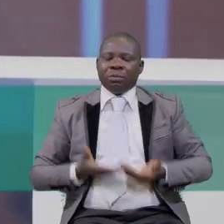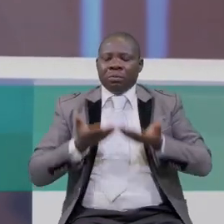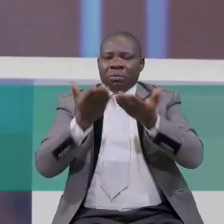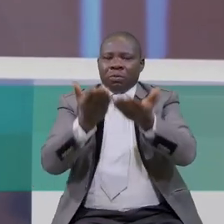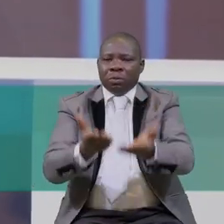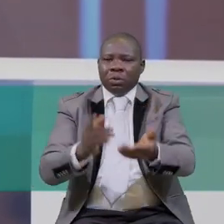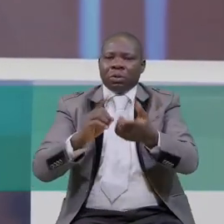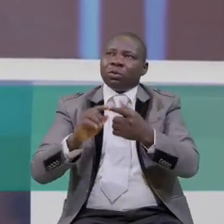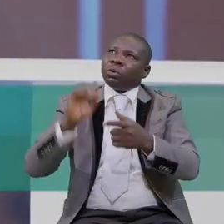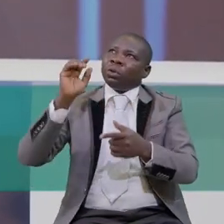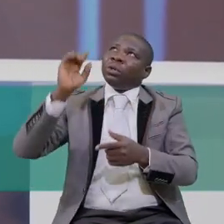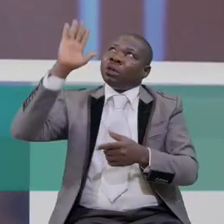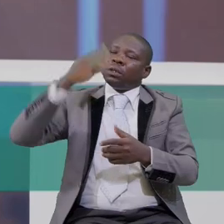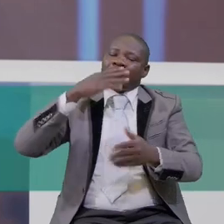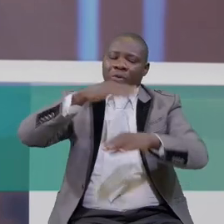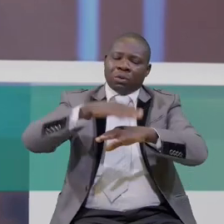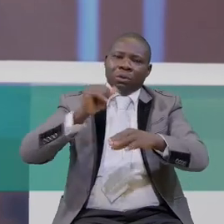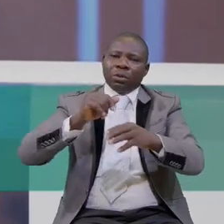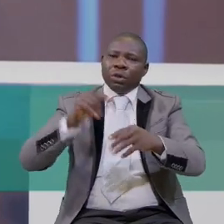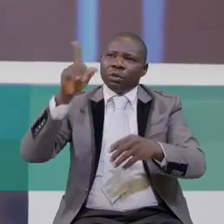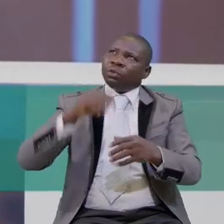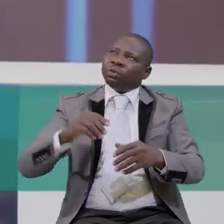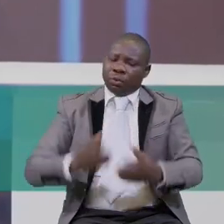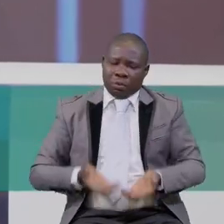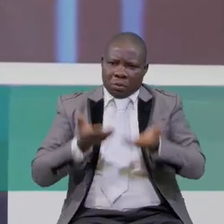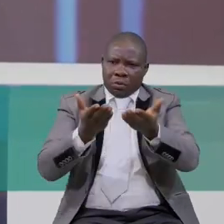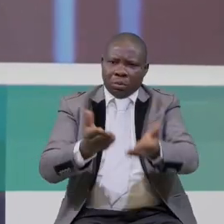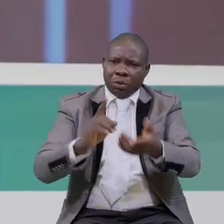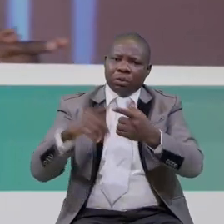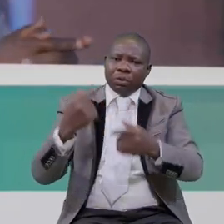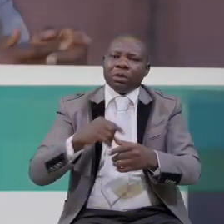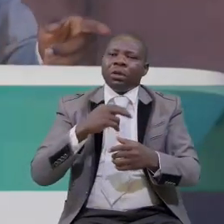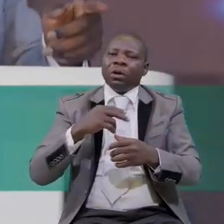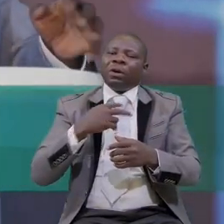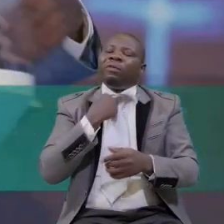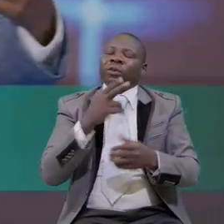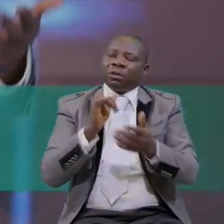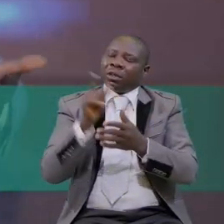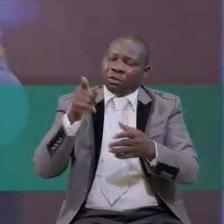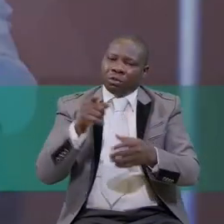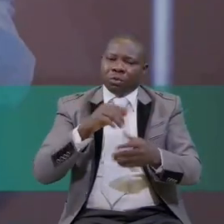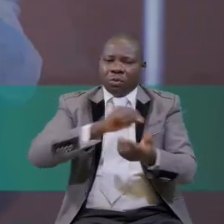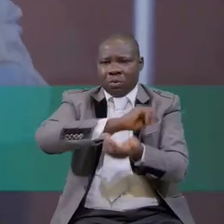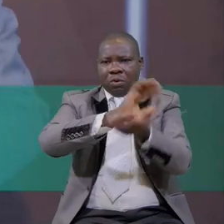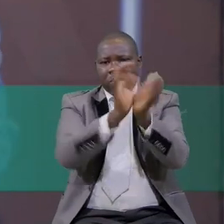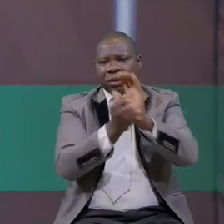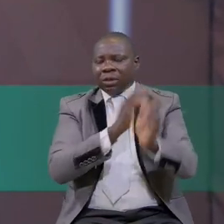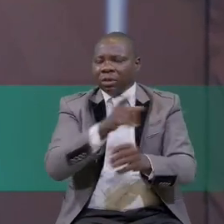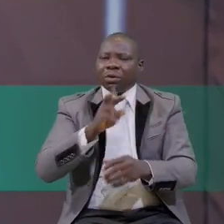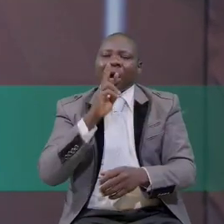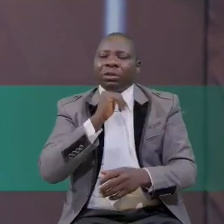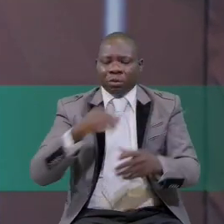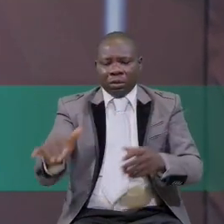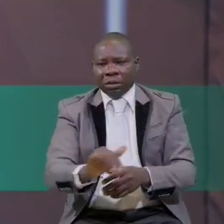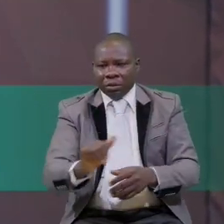à son appel, vous êtes soumis au point depuis votre conversion et vous n'êtes plus le même, mais à tous ceux qui l'ont